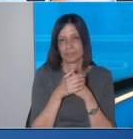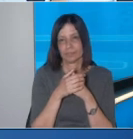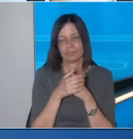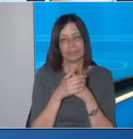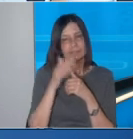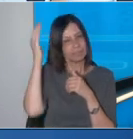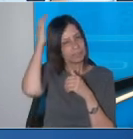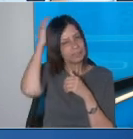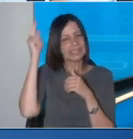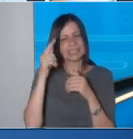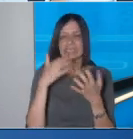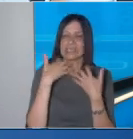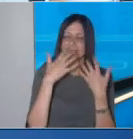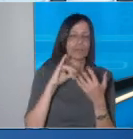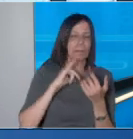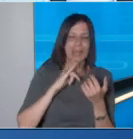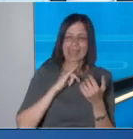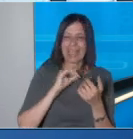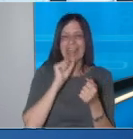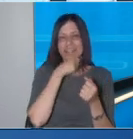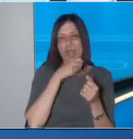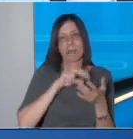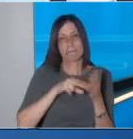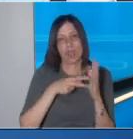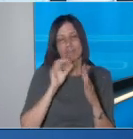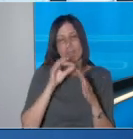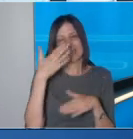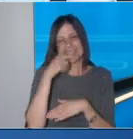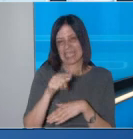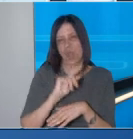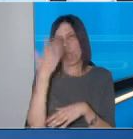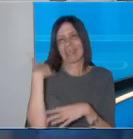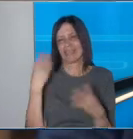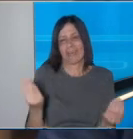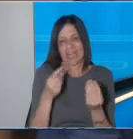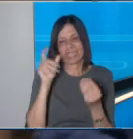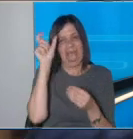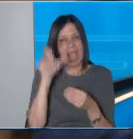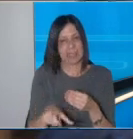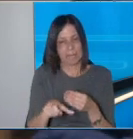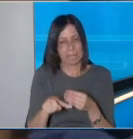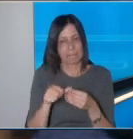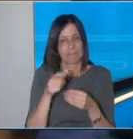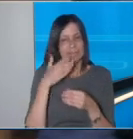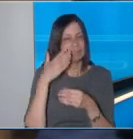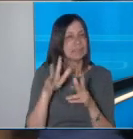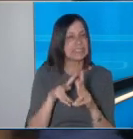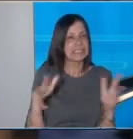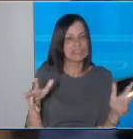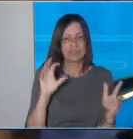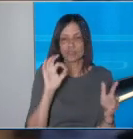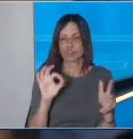נפתלי בנט הוא סיפור מרתק להיסטוריה הפוליטית של מדינת ישראל. הרי לא היה כדבר הזה שאדם נקלע בסיטואציה